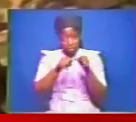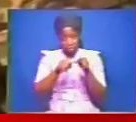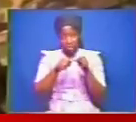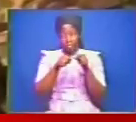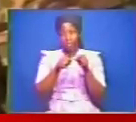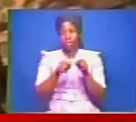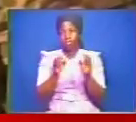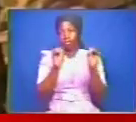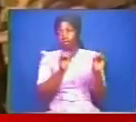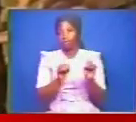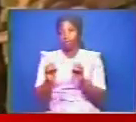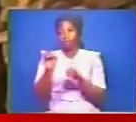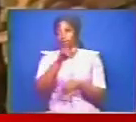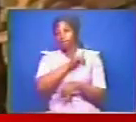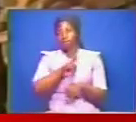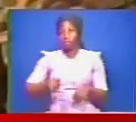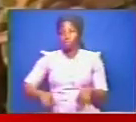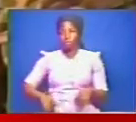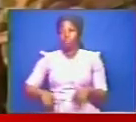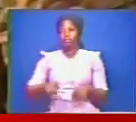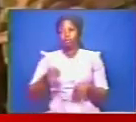Tukumbuke Adonai.